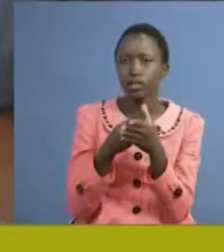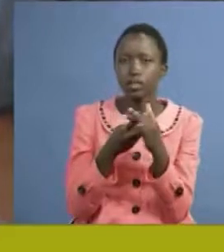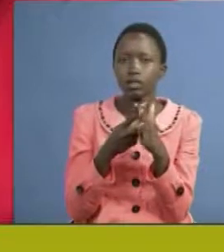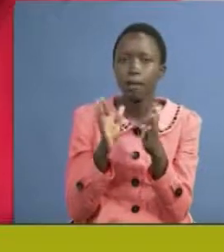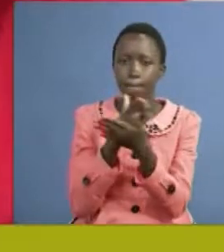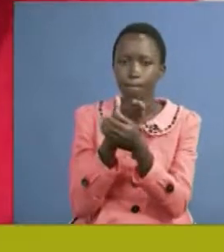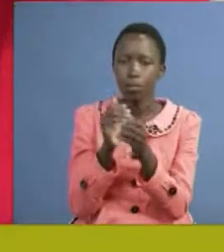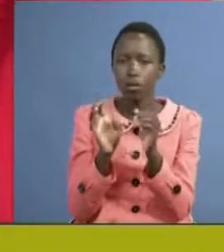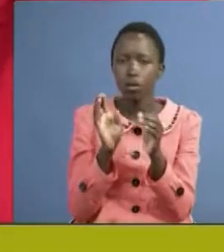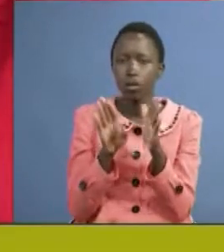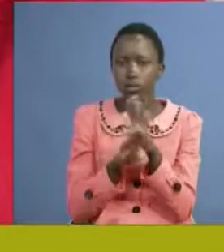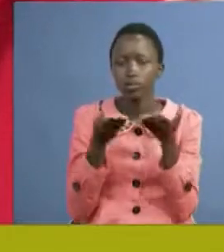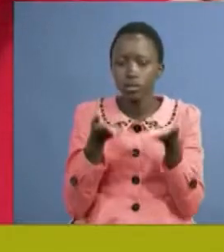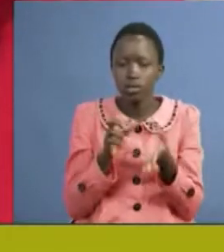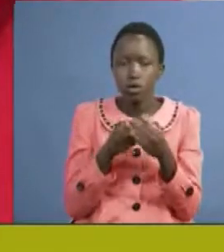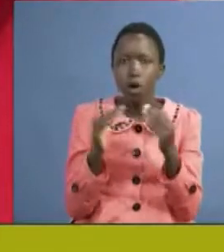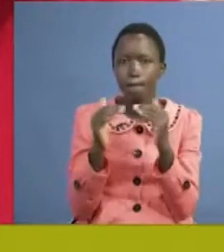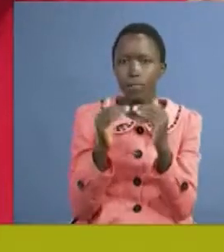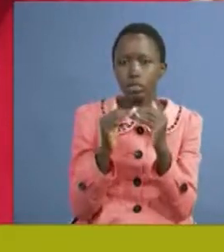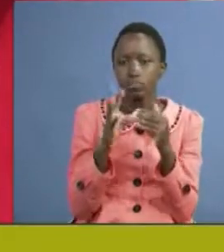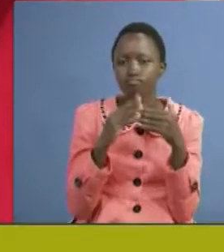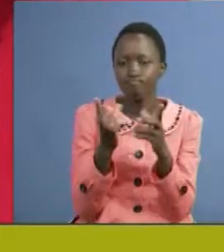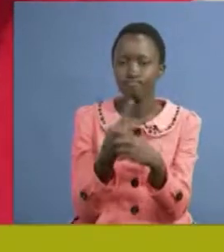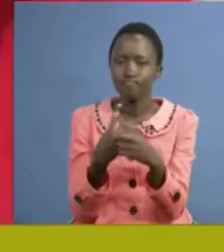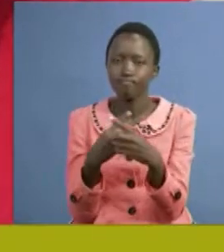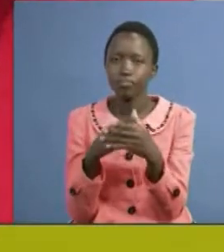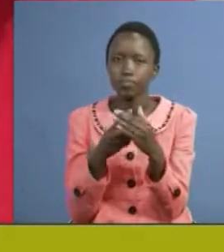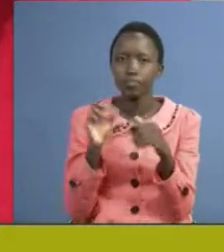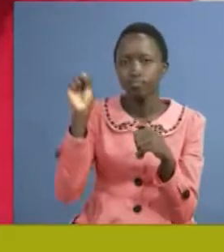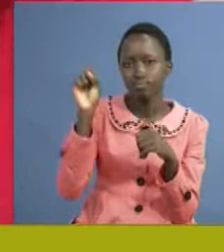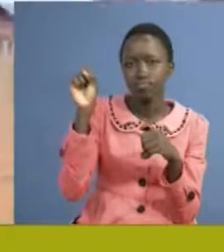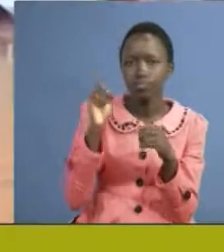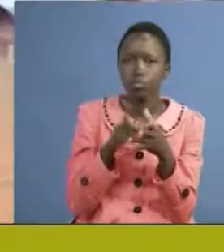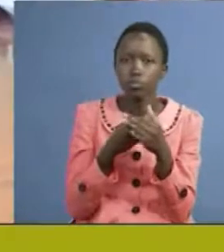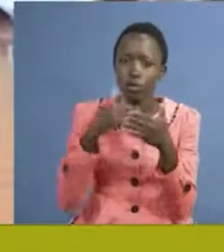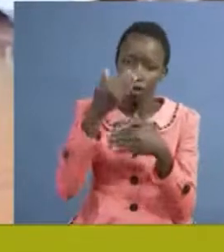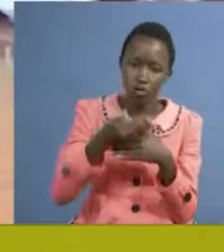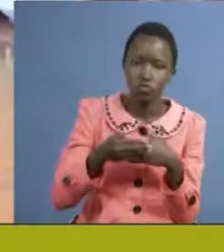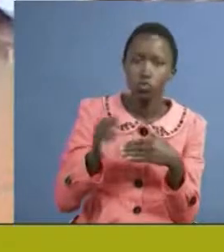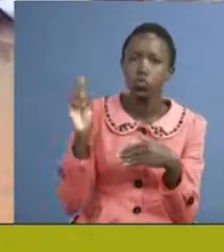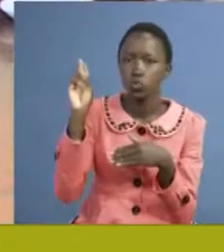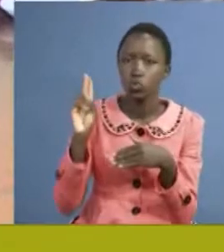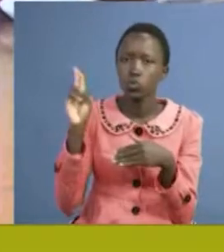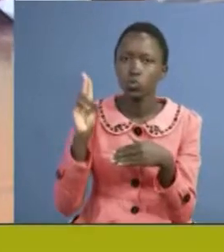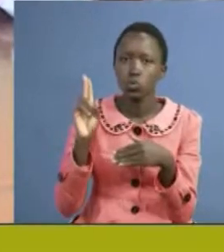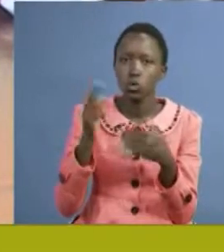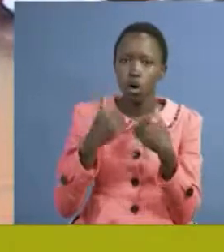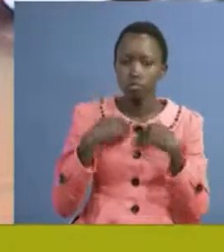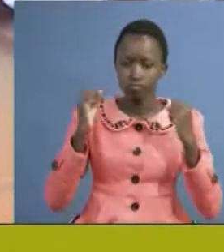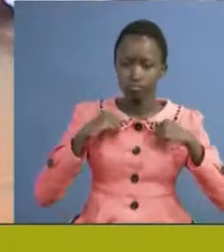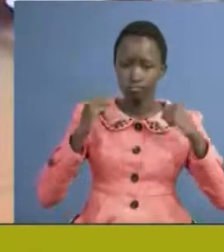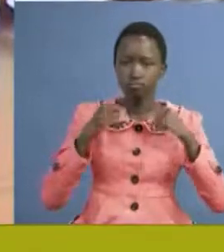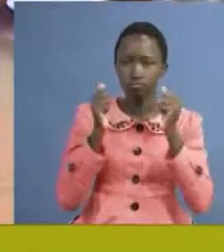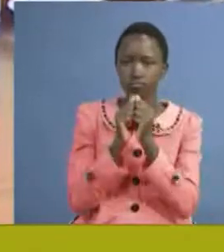Rais William Ruto kwa muda sasa amekuwa akikutana na viongozi mbalimbali wa kisiasa hasa baada ya Rais Uhuru Kenyatta kuwa na